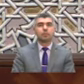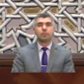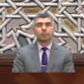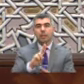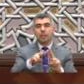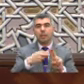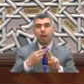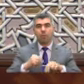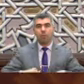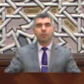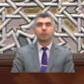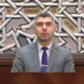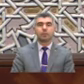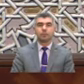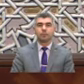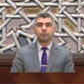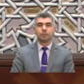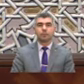جواب السيدة الوزيرة.